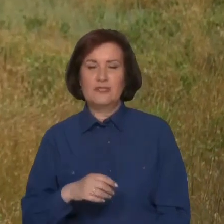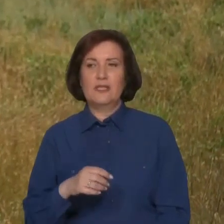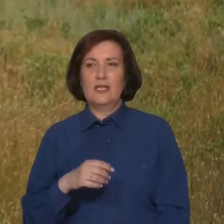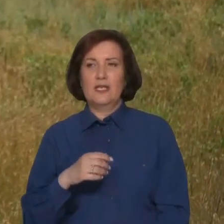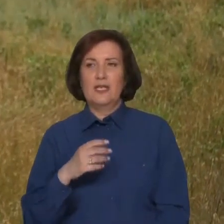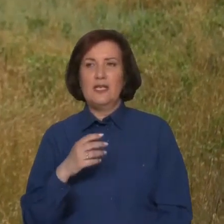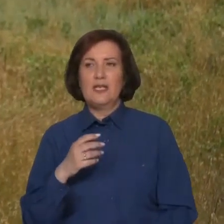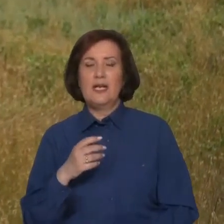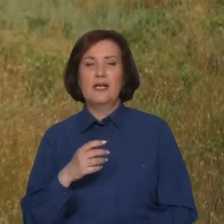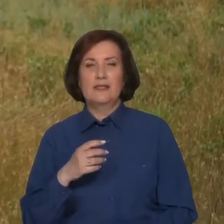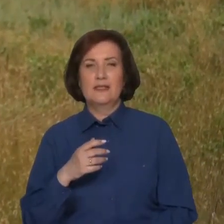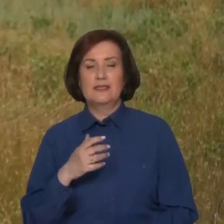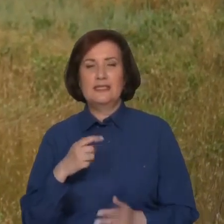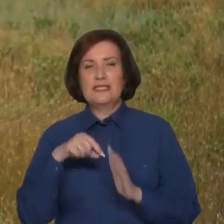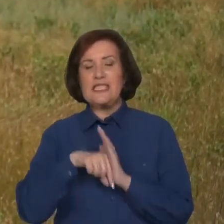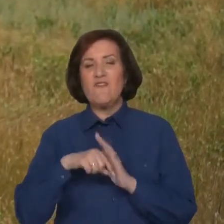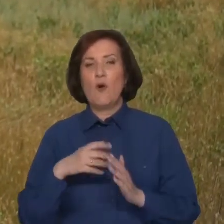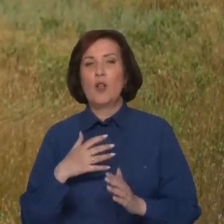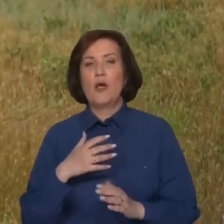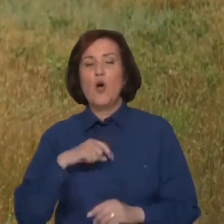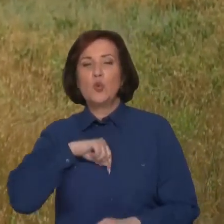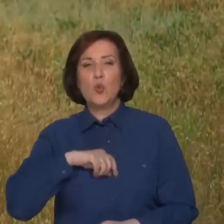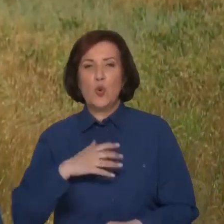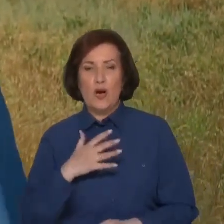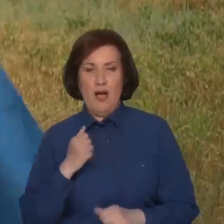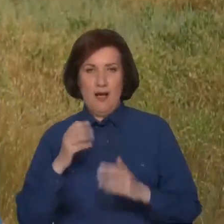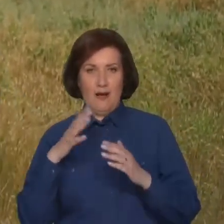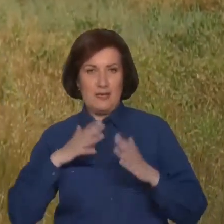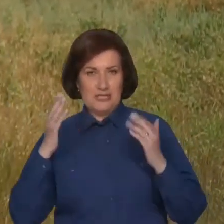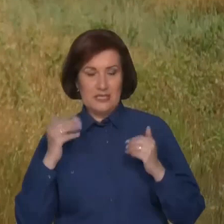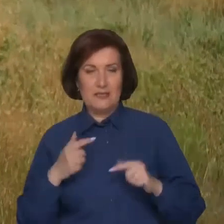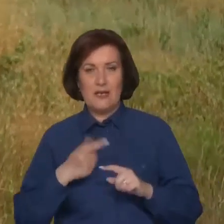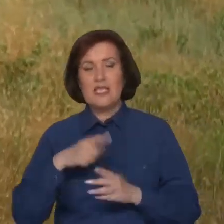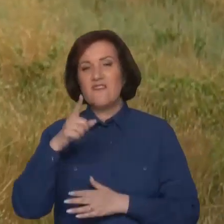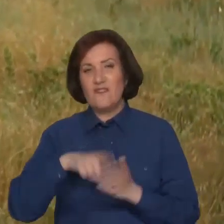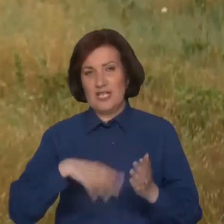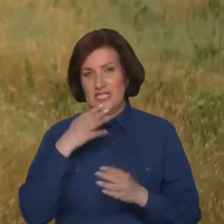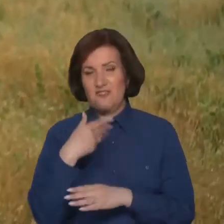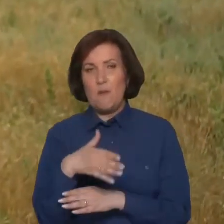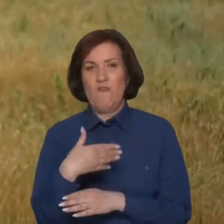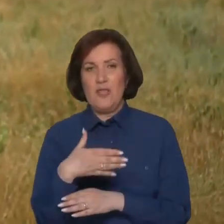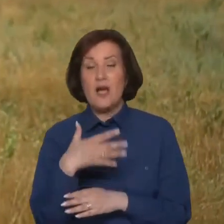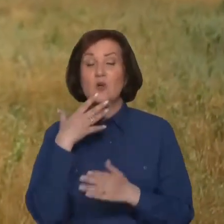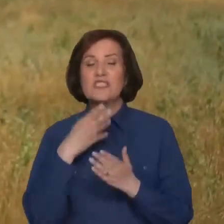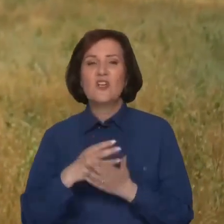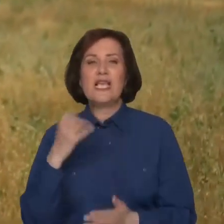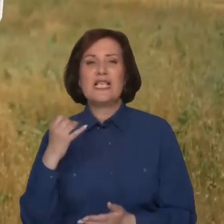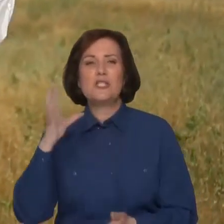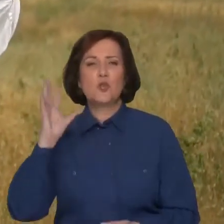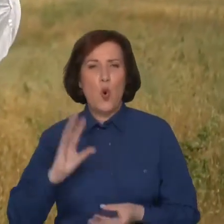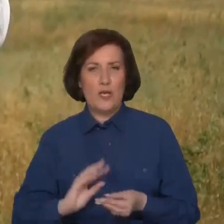символ кримських, духа кримських татар, які залишились вірні своєму флагу, своїй